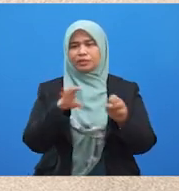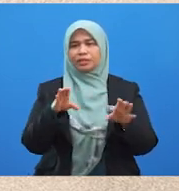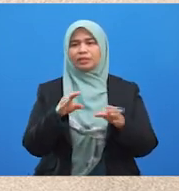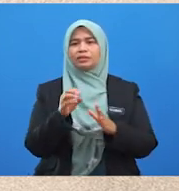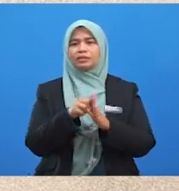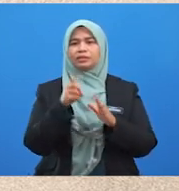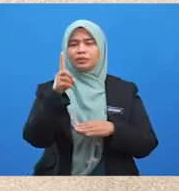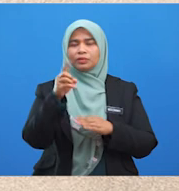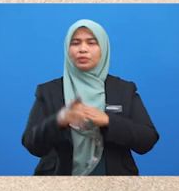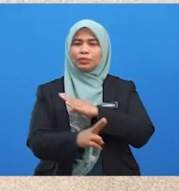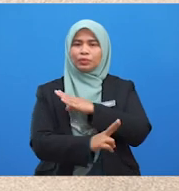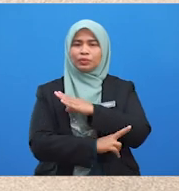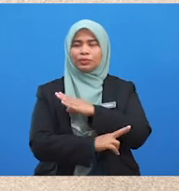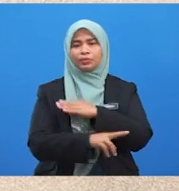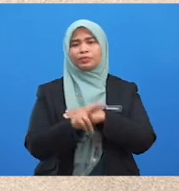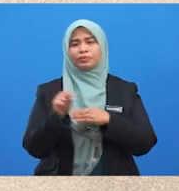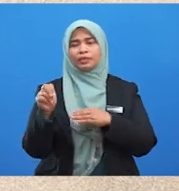hukuman.